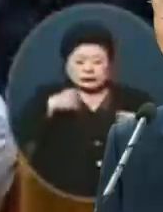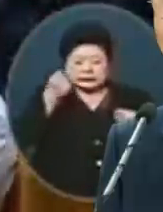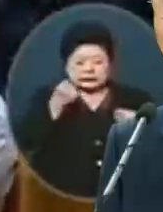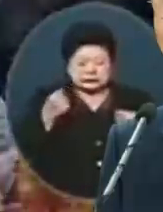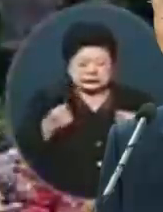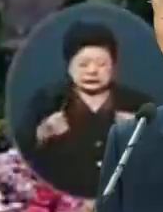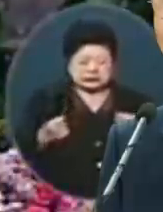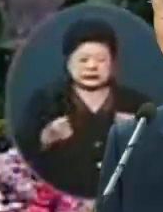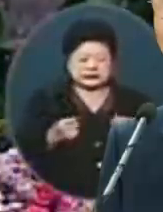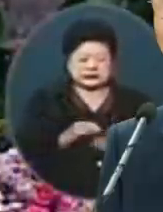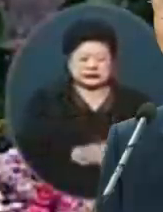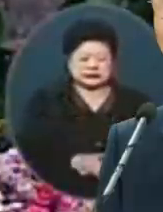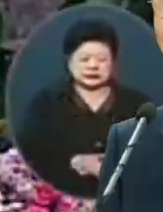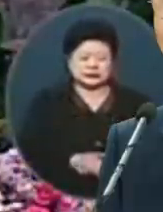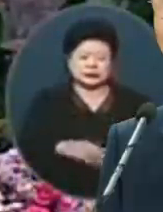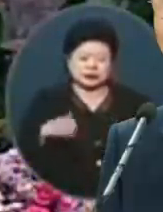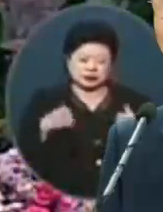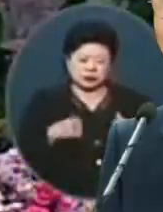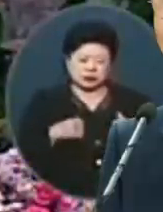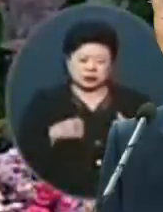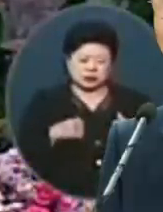그 너덜너덜한 옷을 입고